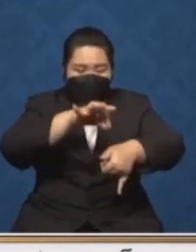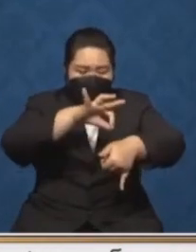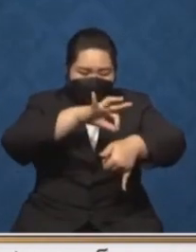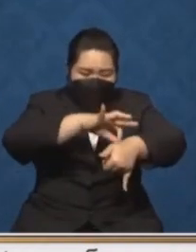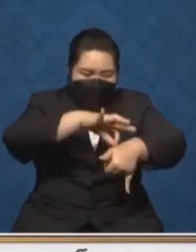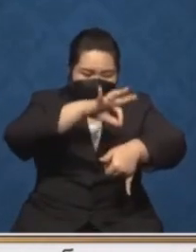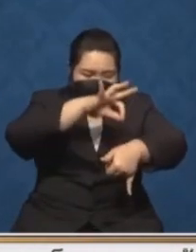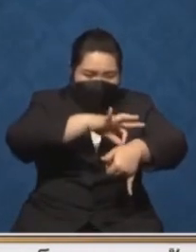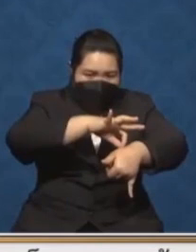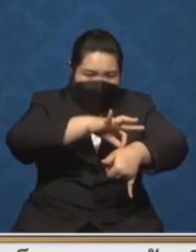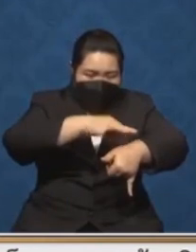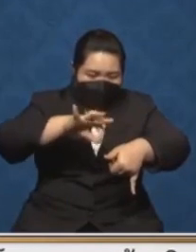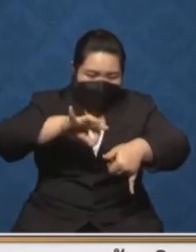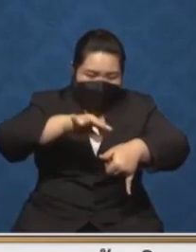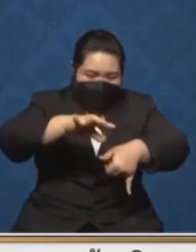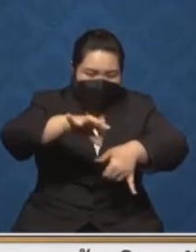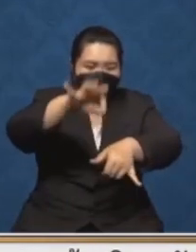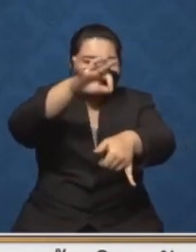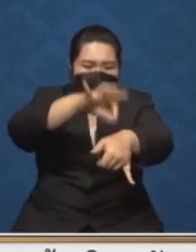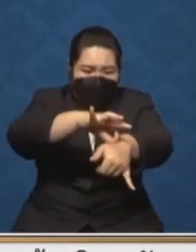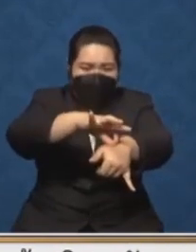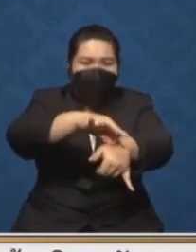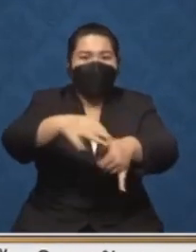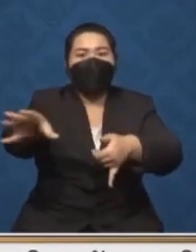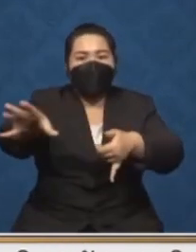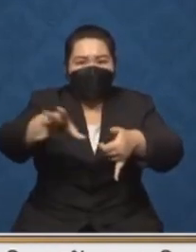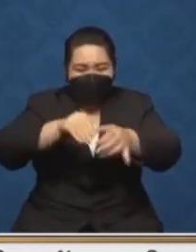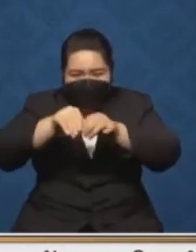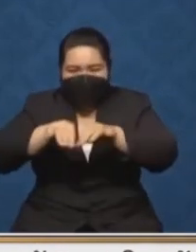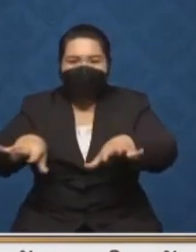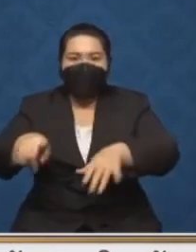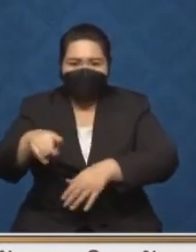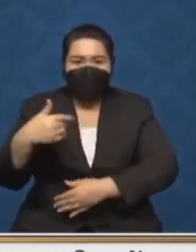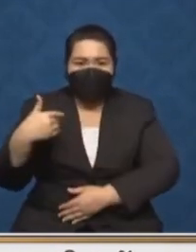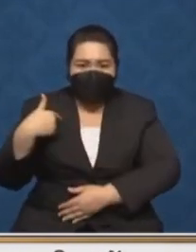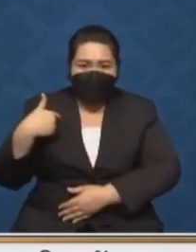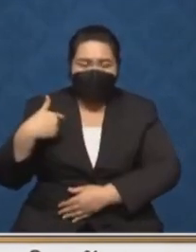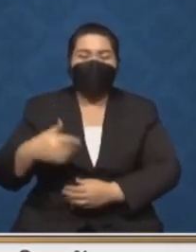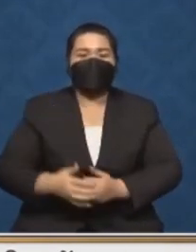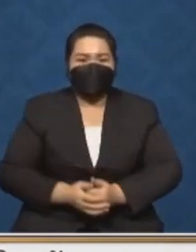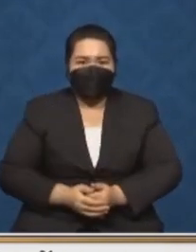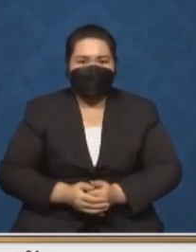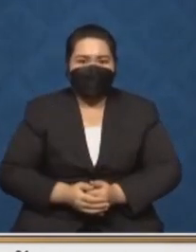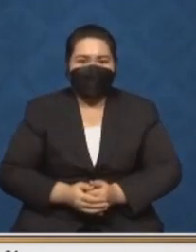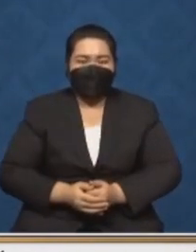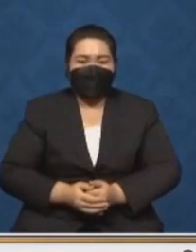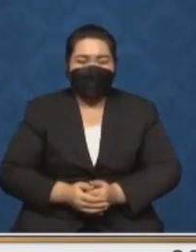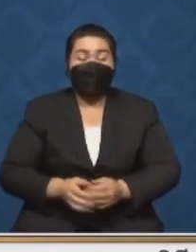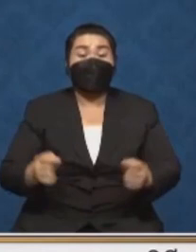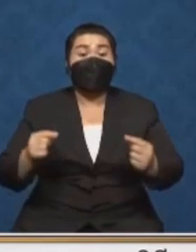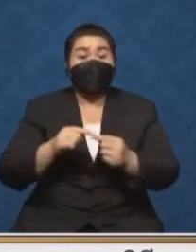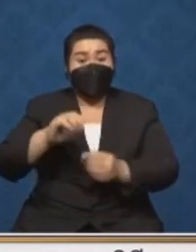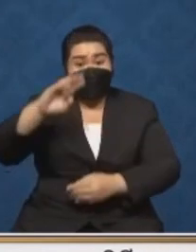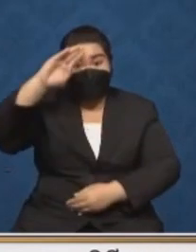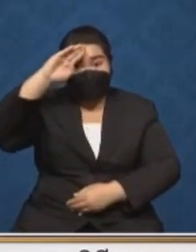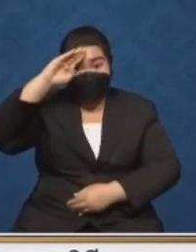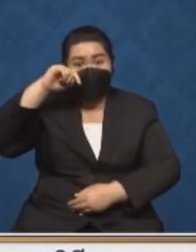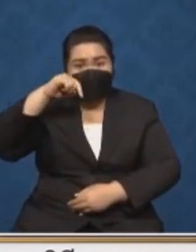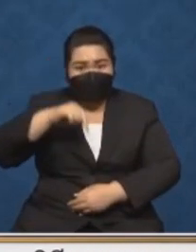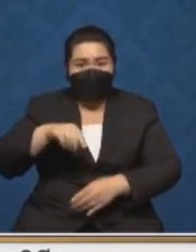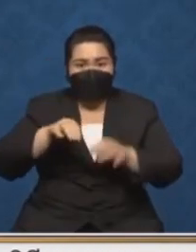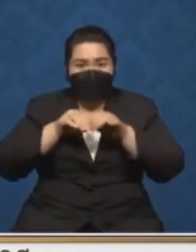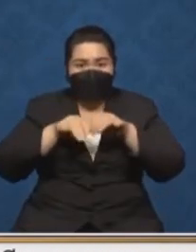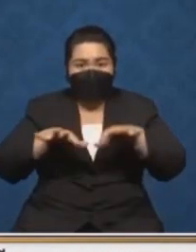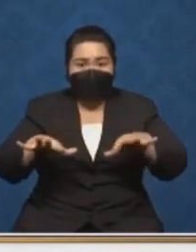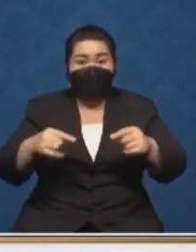ธรทาครับ สำหรบสถานการณของระบาดของโลโลกลำปีสกิน ใน